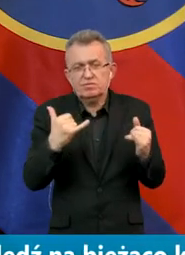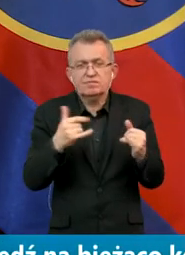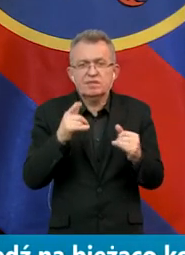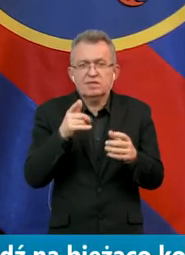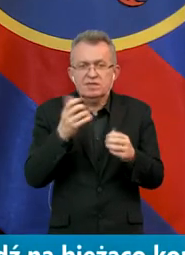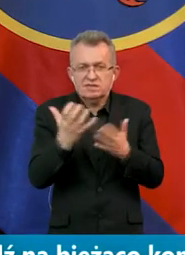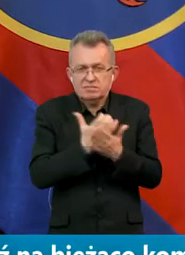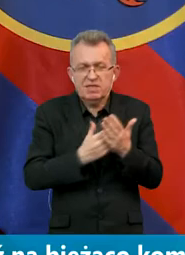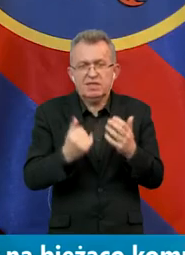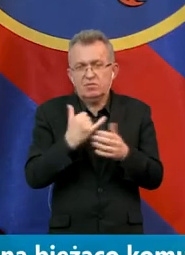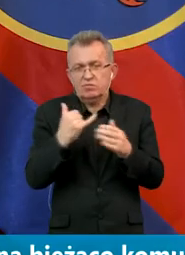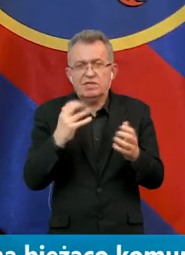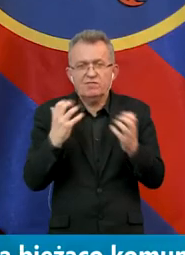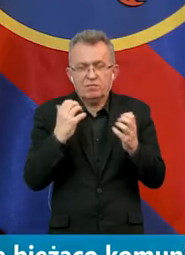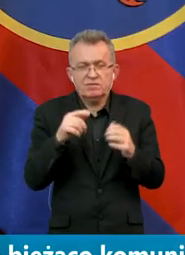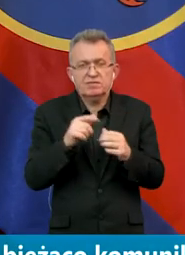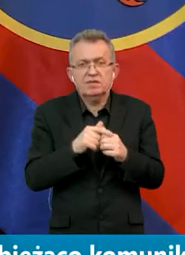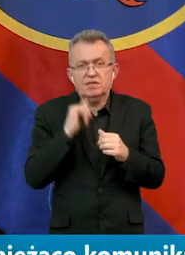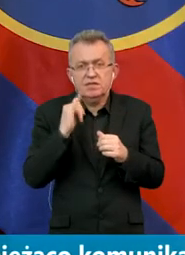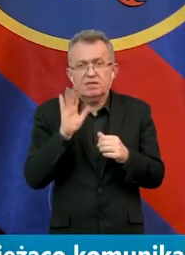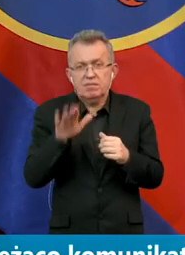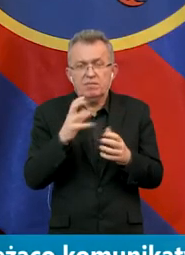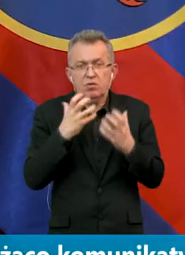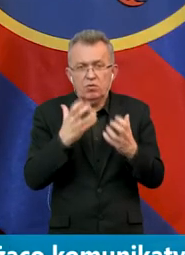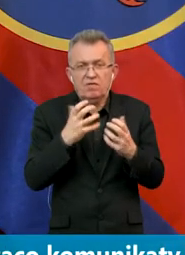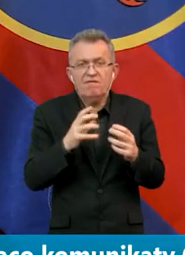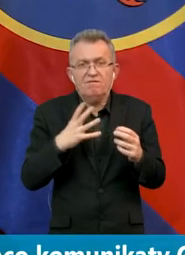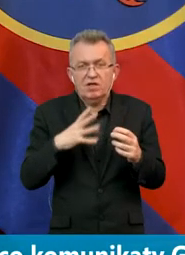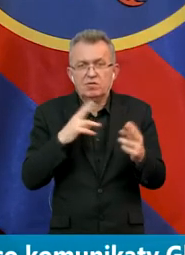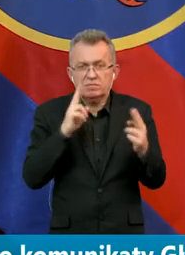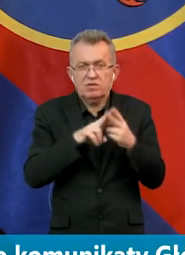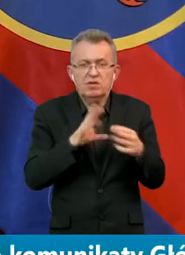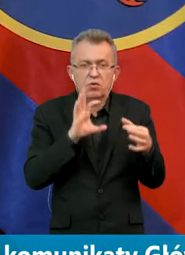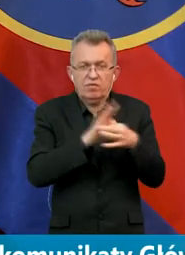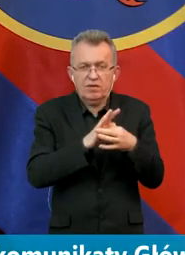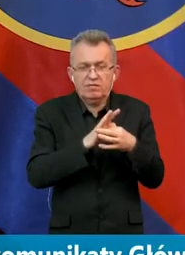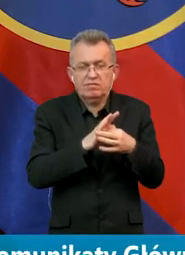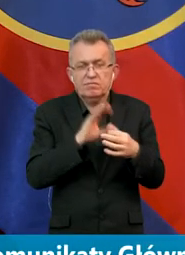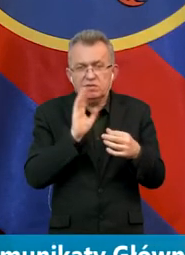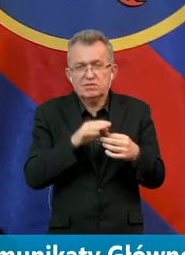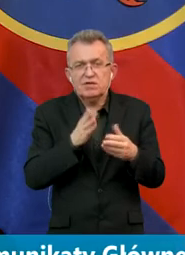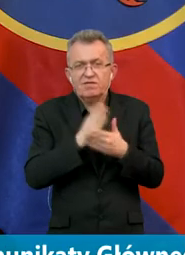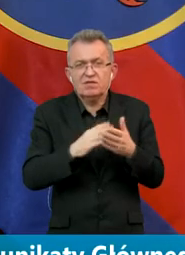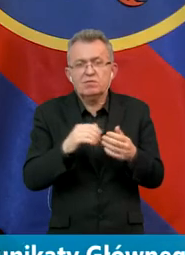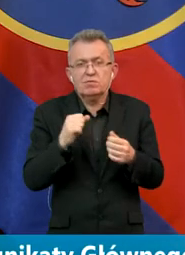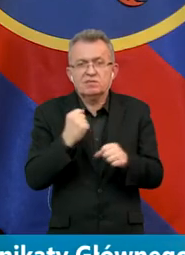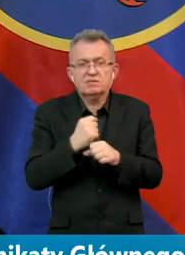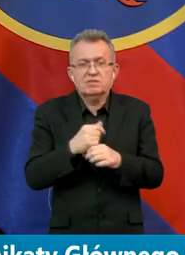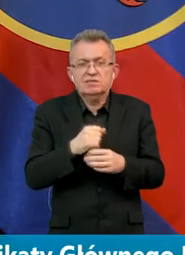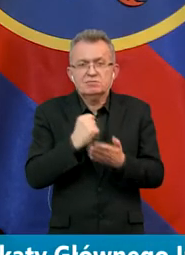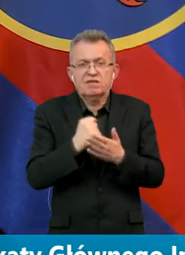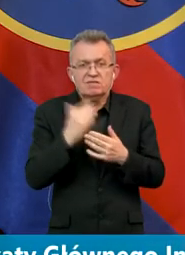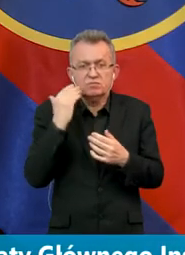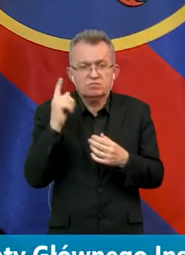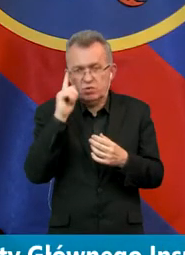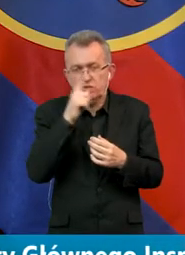temat informacji, więc też jeśli ma pan ochotę, warto z panią profesor nawiązać kontakt w Wydziale Spraw Społecznych, zwrócić uwagę